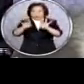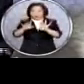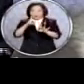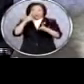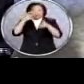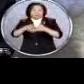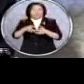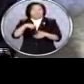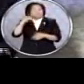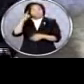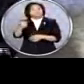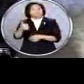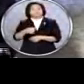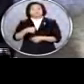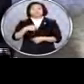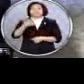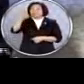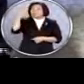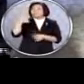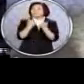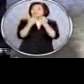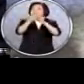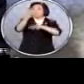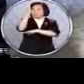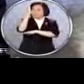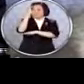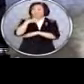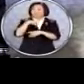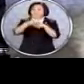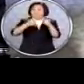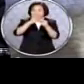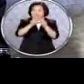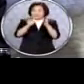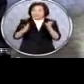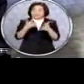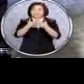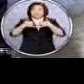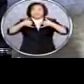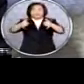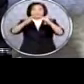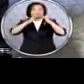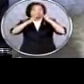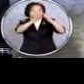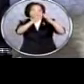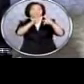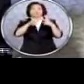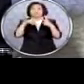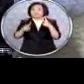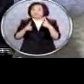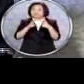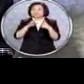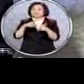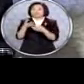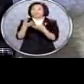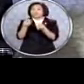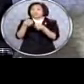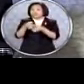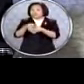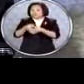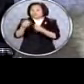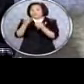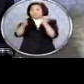设。我在台北市政府的时代，前4年推动网络新都，后4年推动无线宽频，